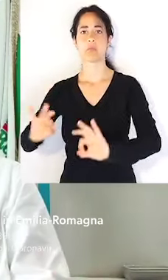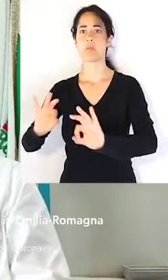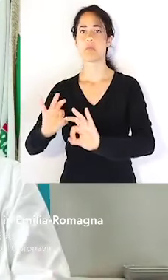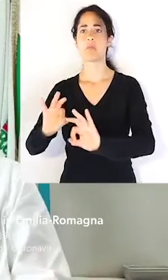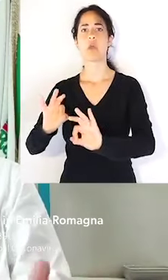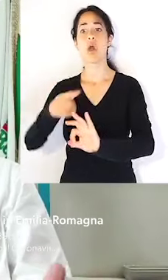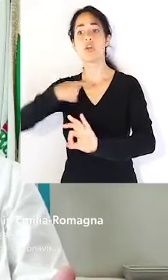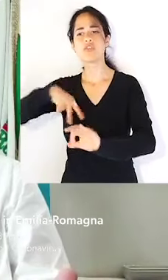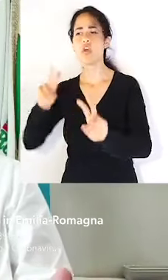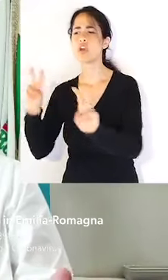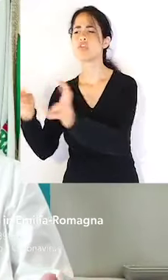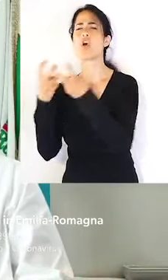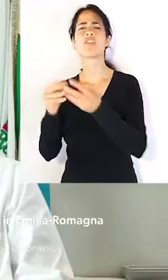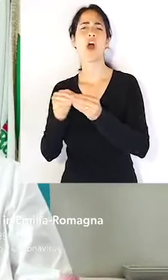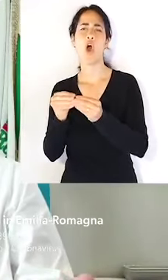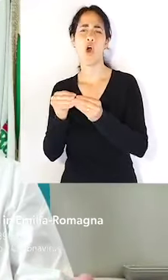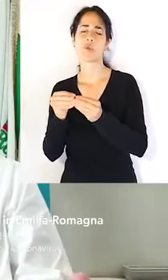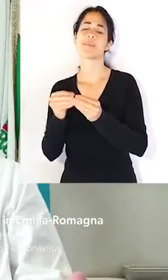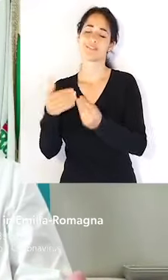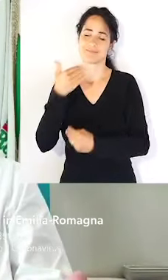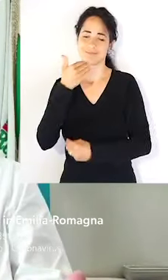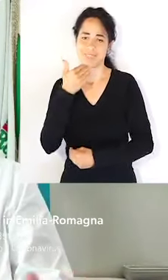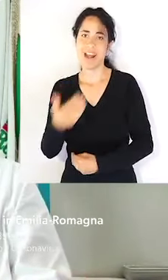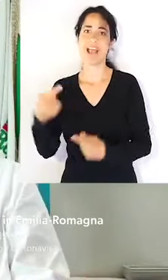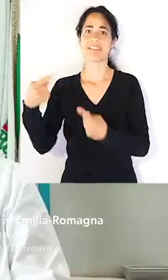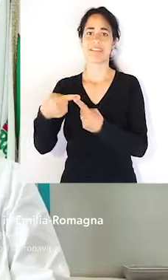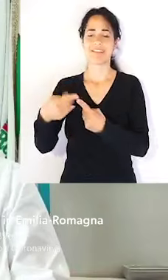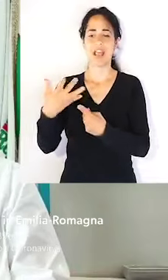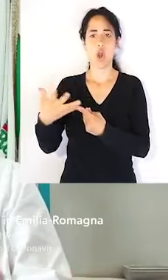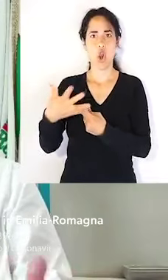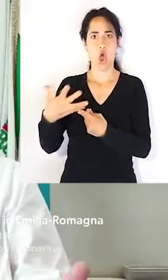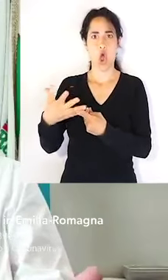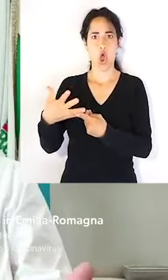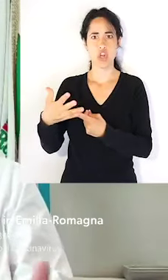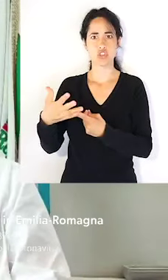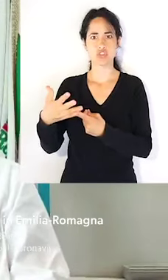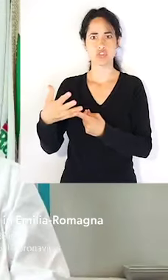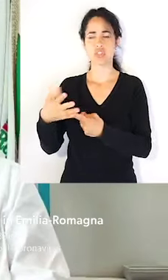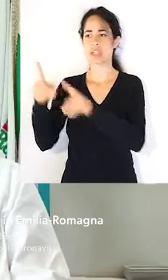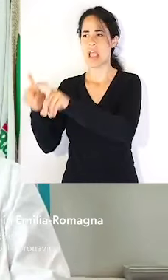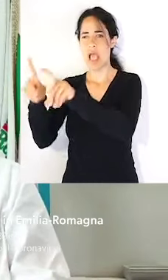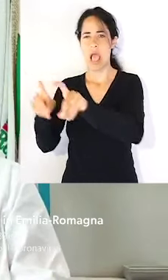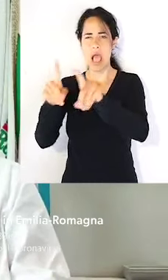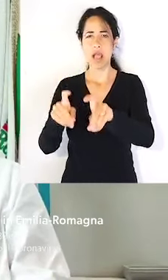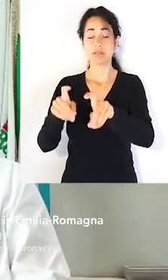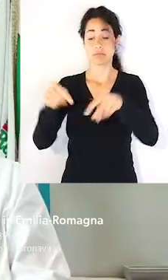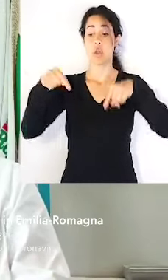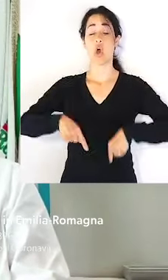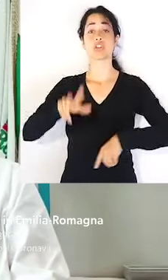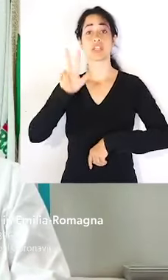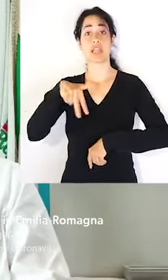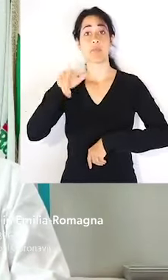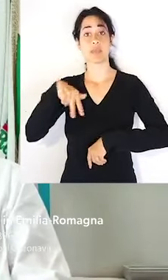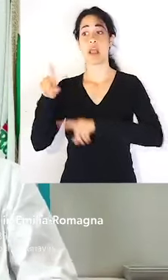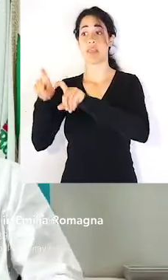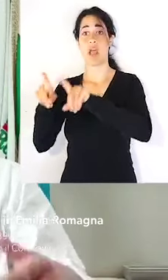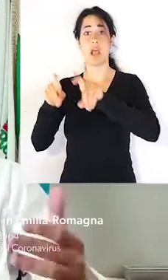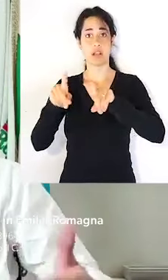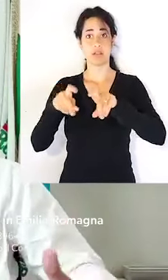cioè individuati attraverso la campagna di screening sierologico. Appunto, oggi ne abbiamo fatti 3.000 di